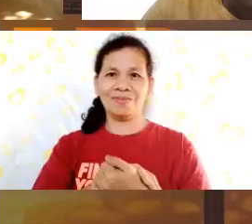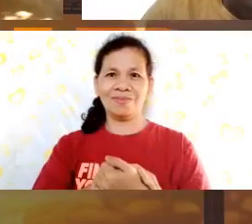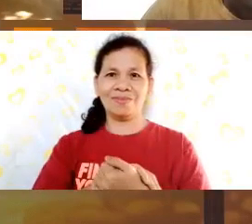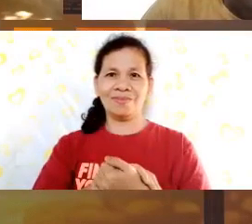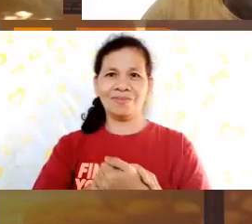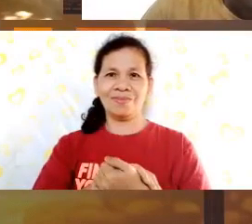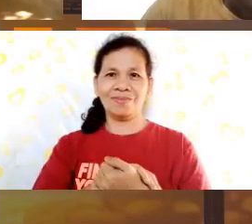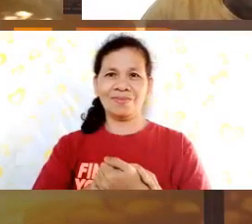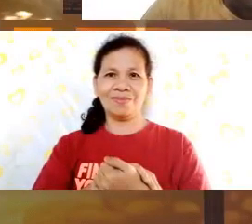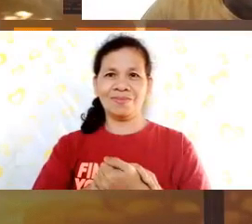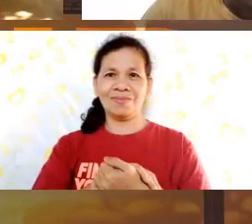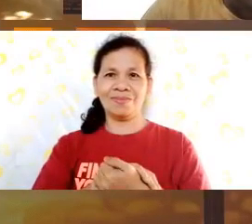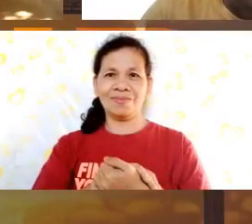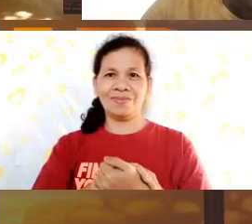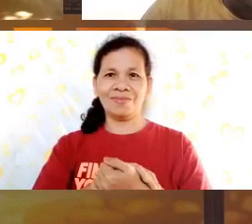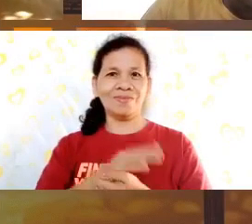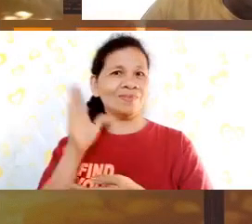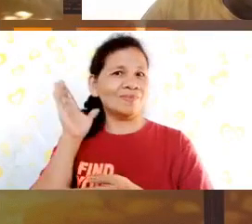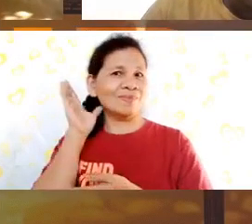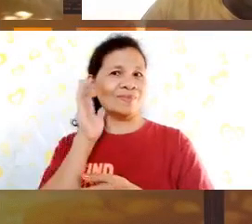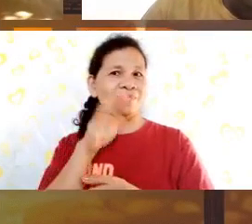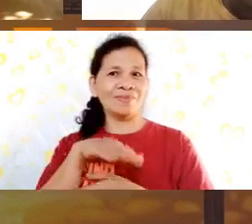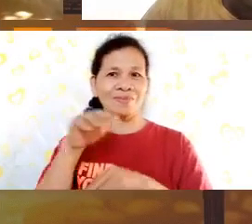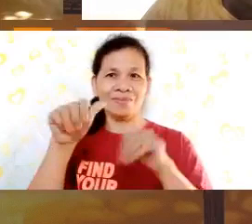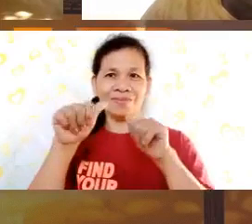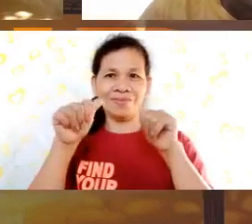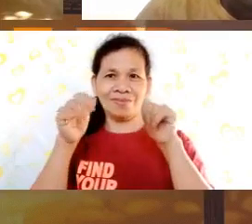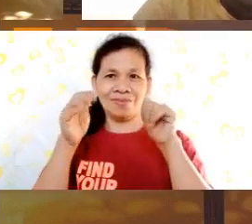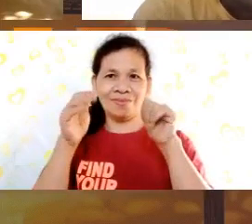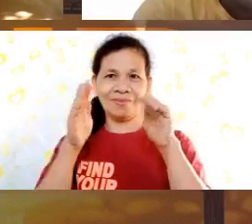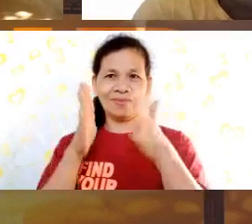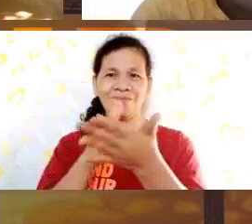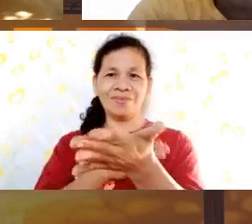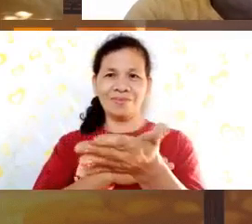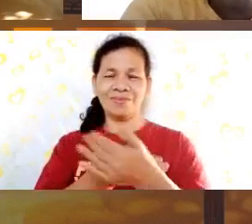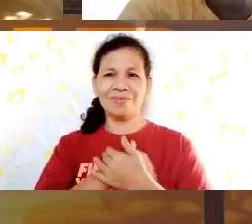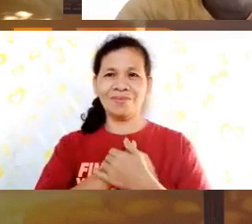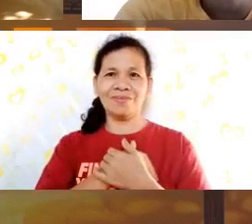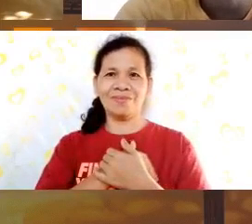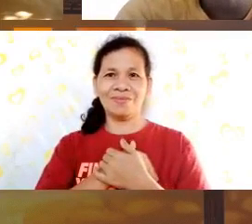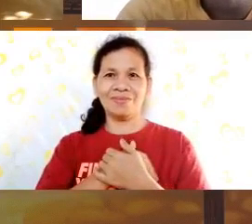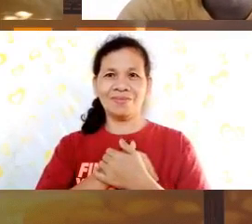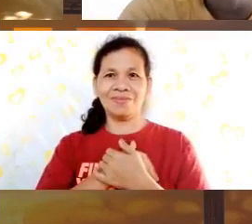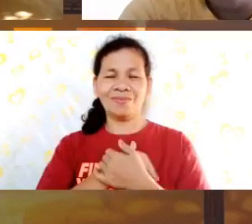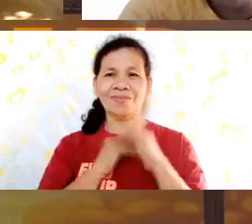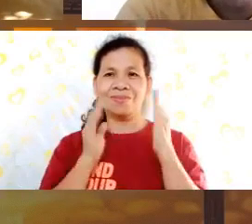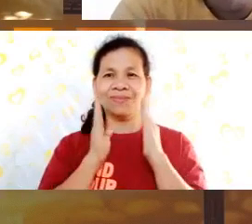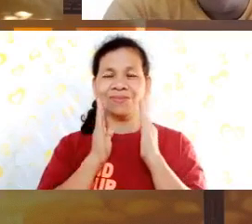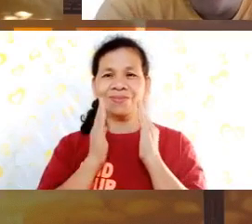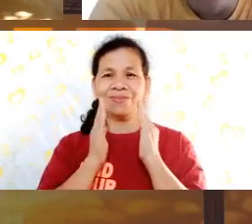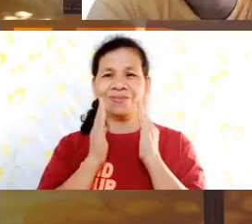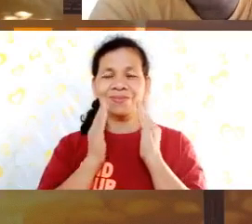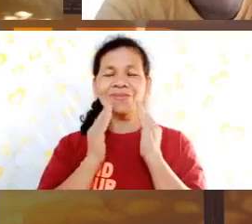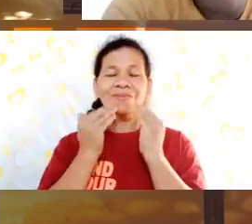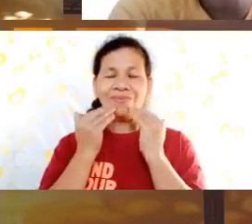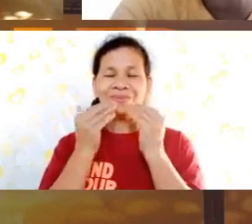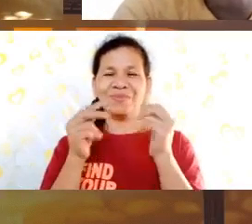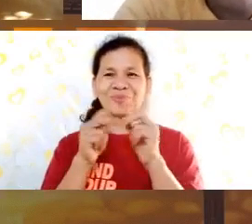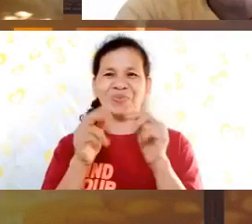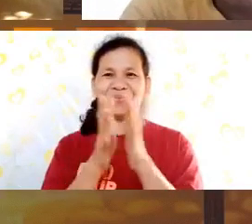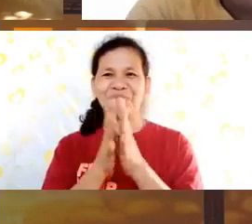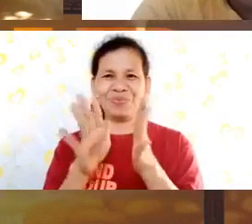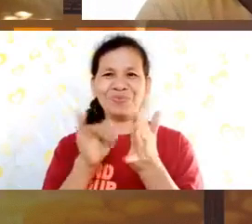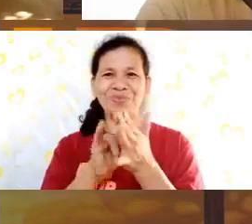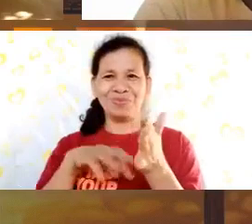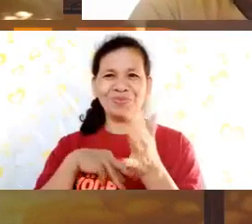ating admin, si Brother Joses. Yan, maraming salamat po sa pagkakataong muli na makasama